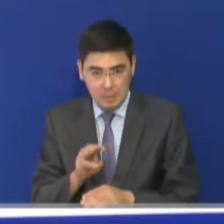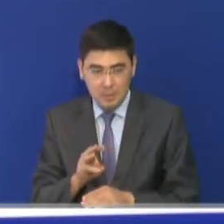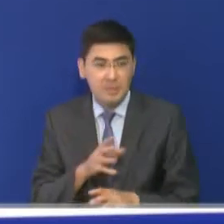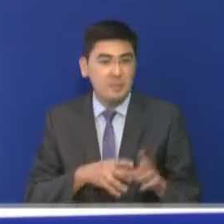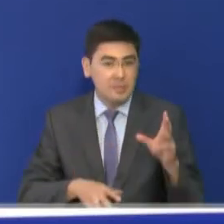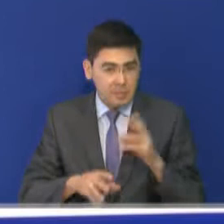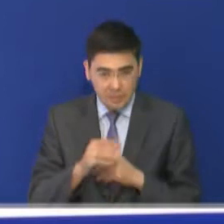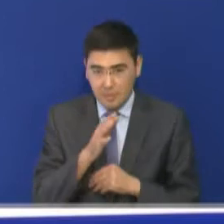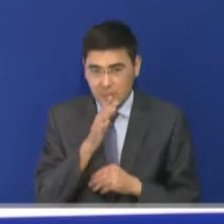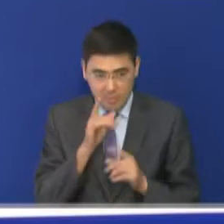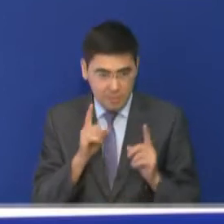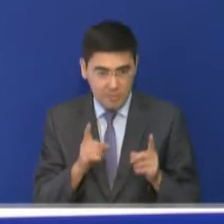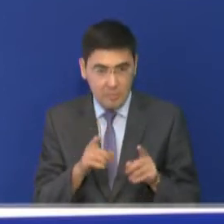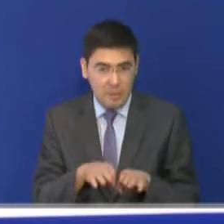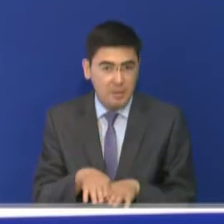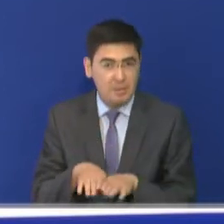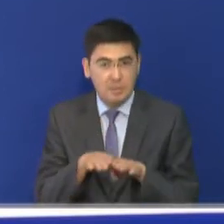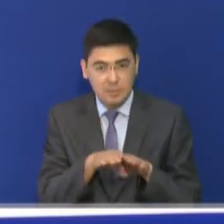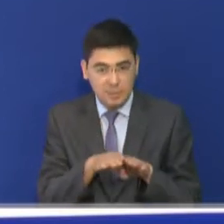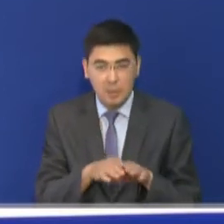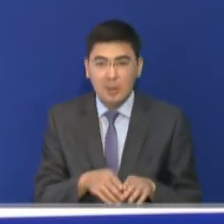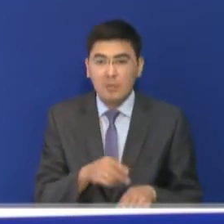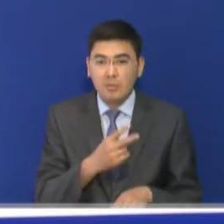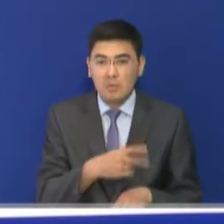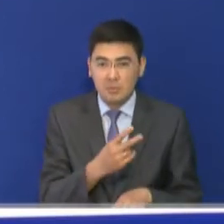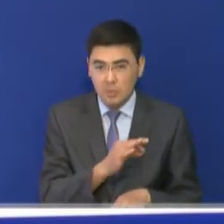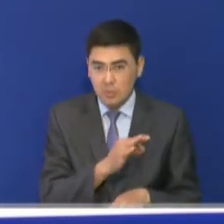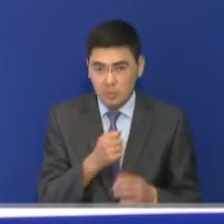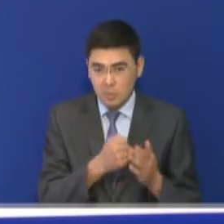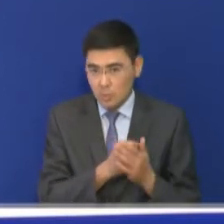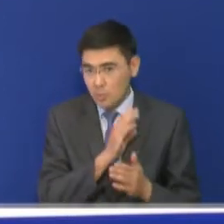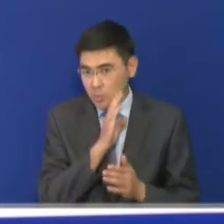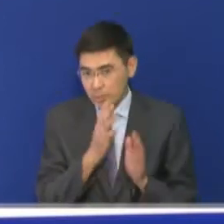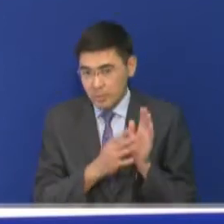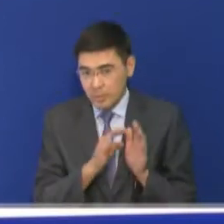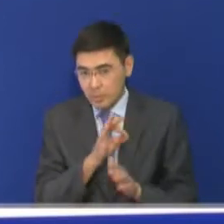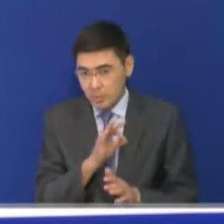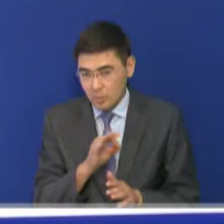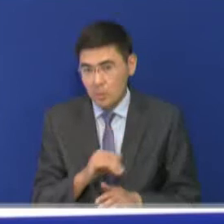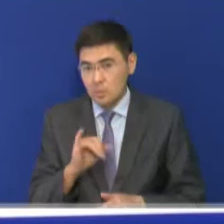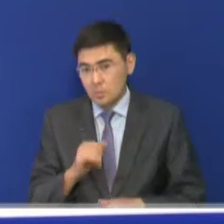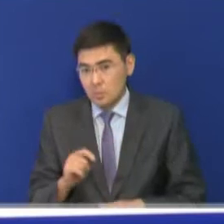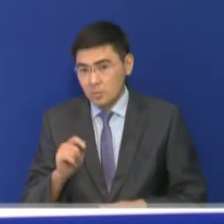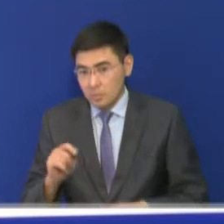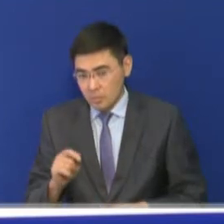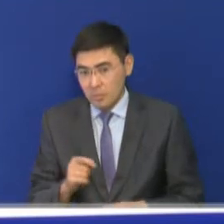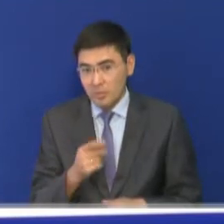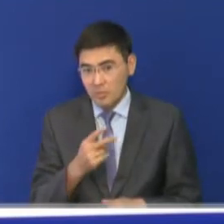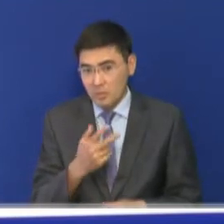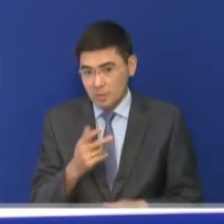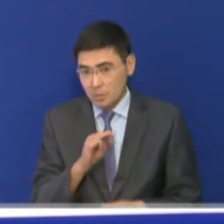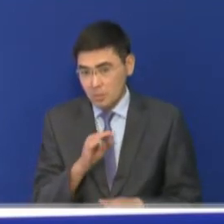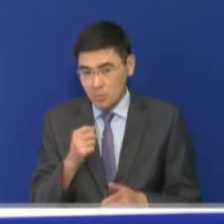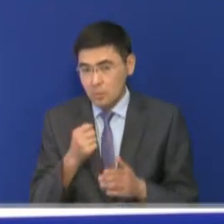барлық үшін бірдей болып белгіленді. Жұмыс күндері сағат 22:00-ден таңғы 9:00-ға дейін, демалыс және мереке күндері сағат